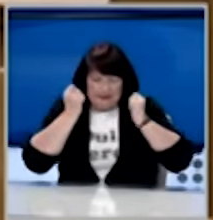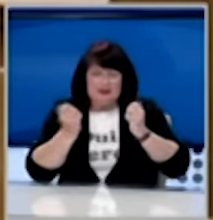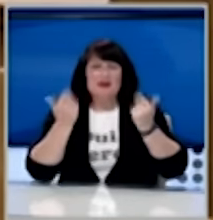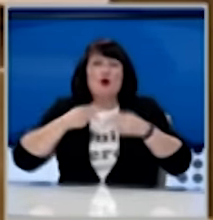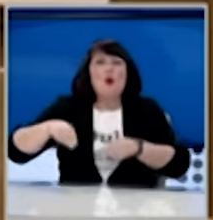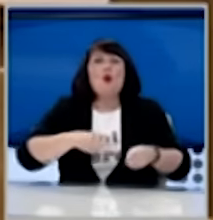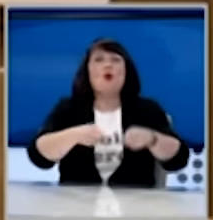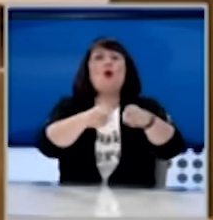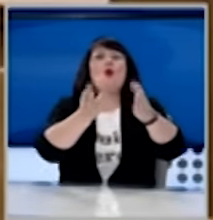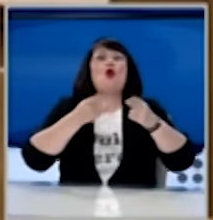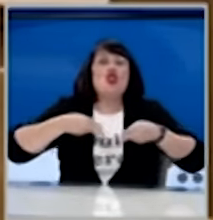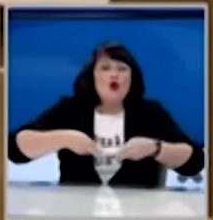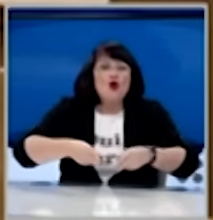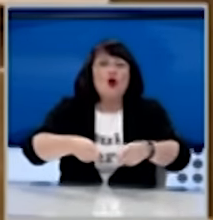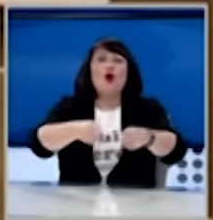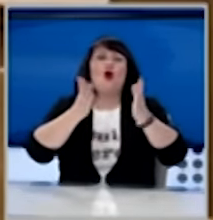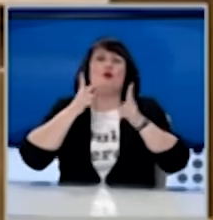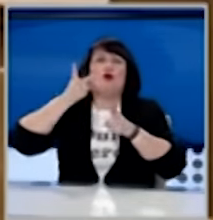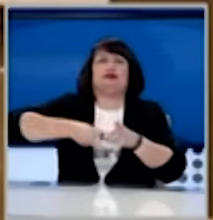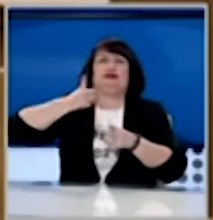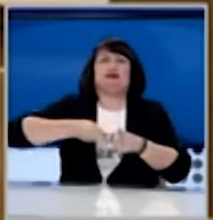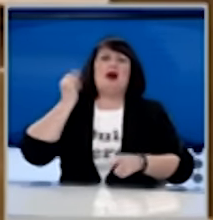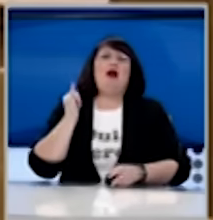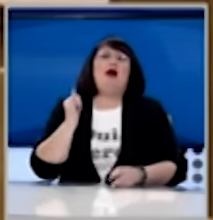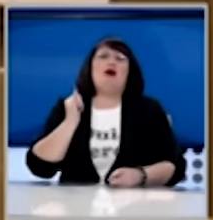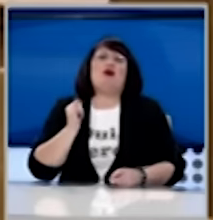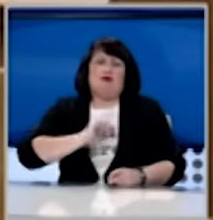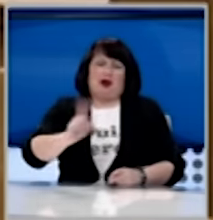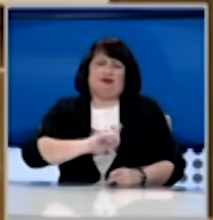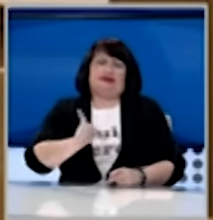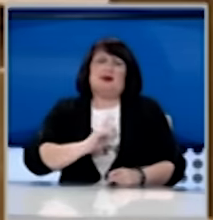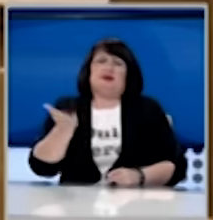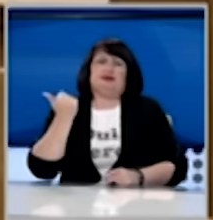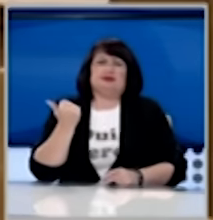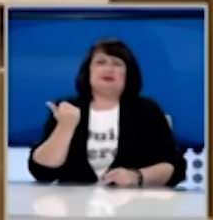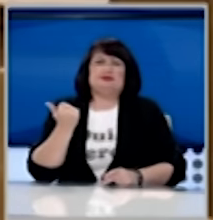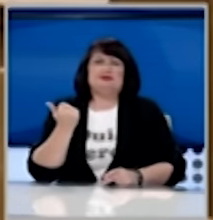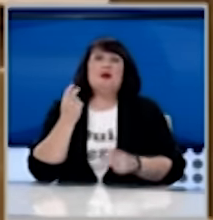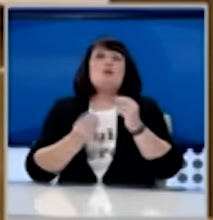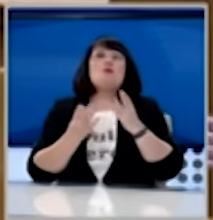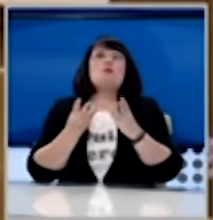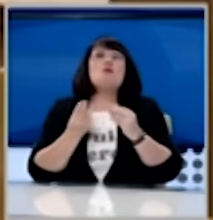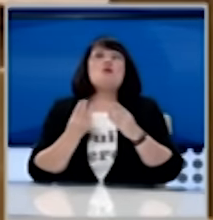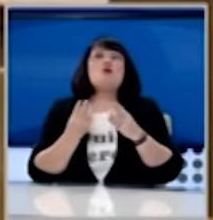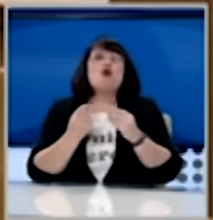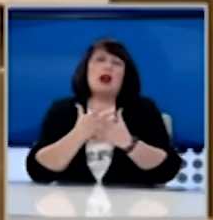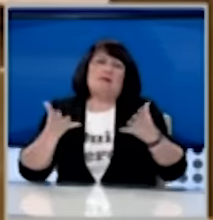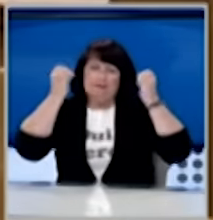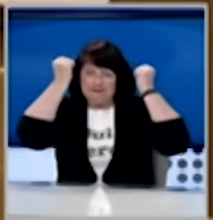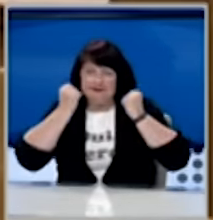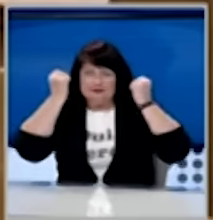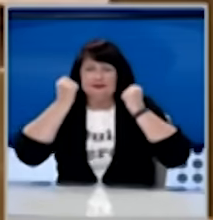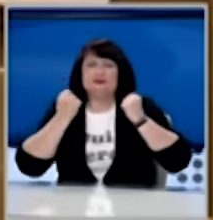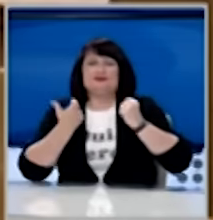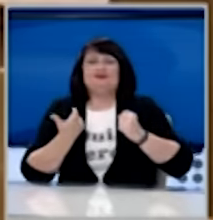οδικό δίκτυο ενώ και το σιδηροδρομικό εκεί παραμένουν με πάρα πολλές μεγάλες ζημιές